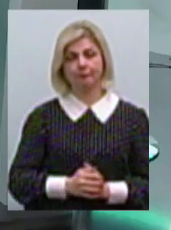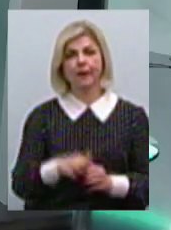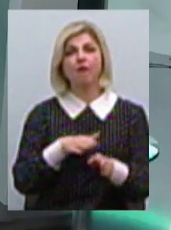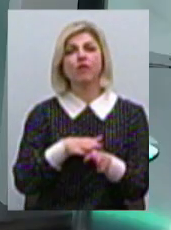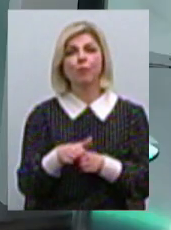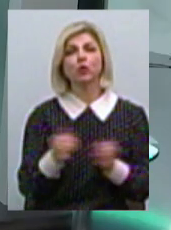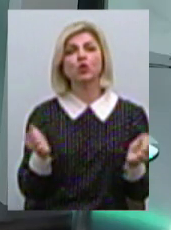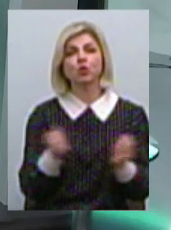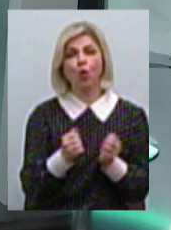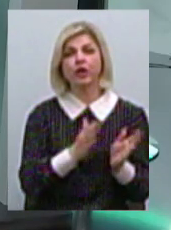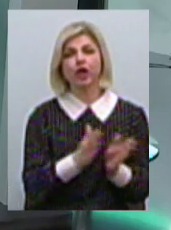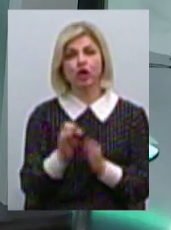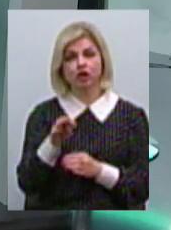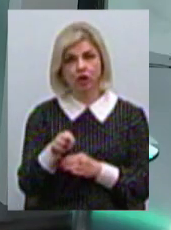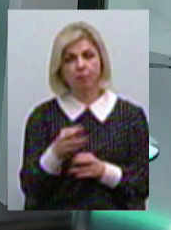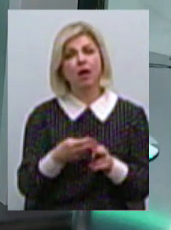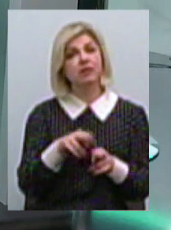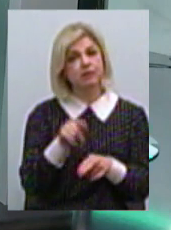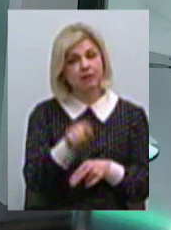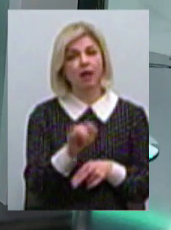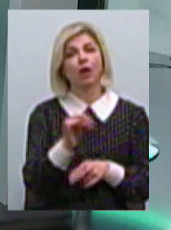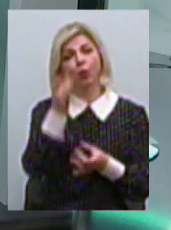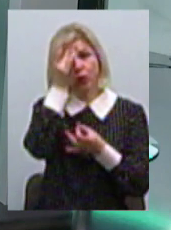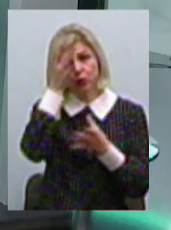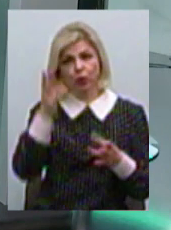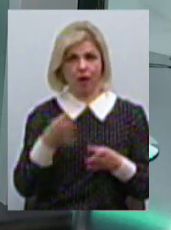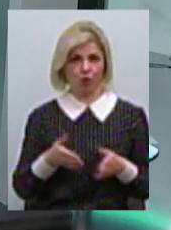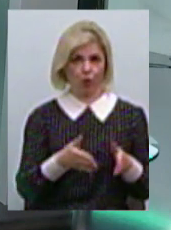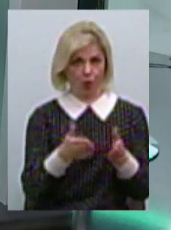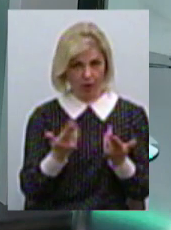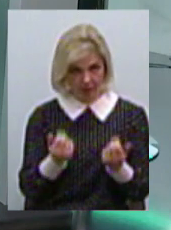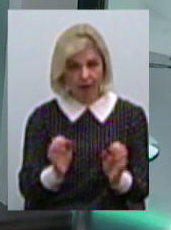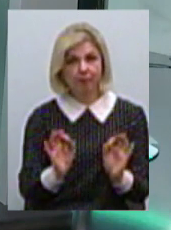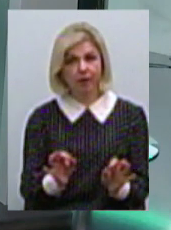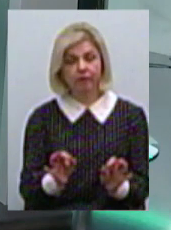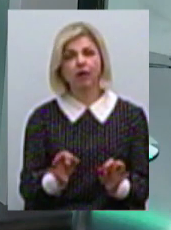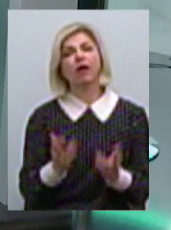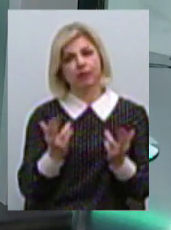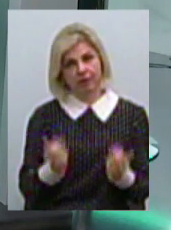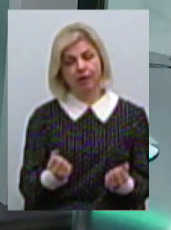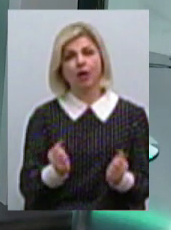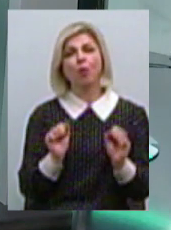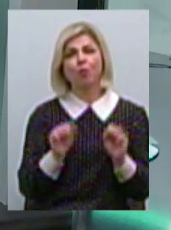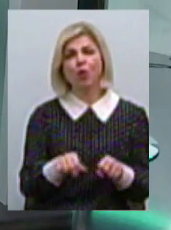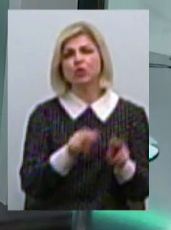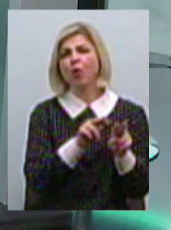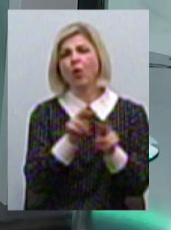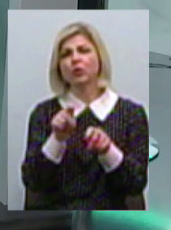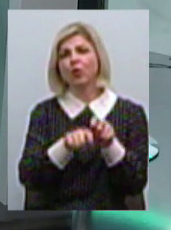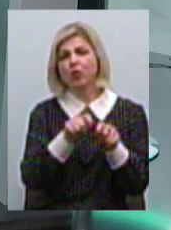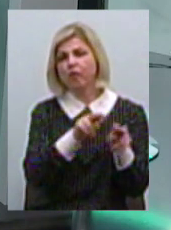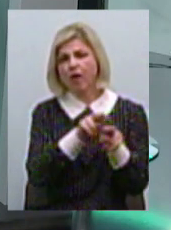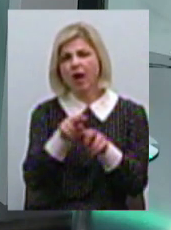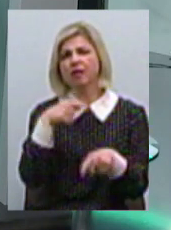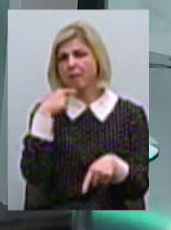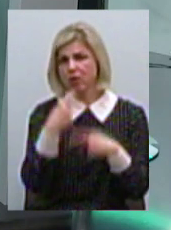режиму – це ще і культура на дорогах. Можливо, і так? Звісно. Ми можемо контролювати постійно,